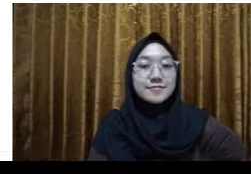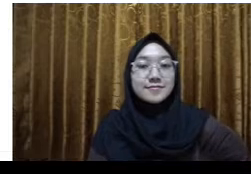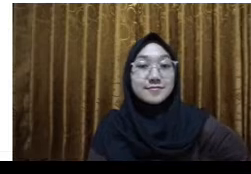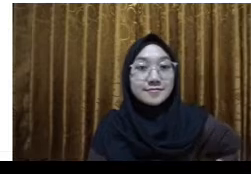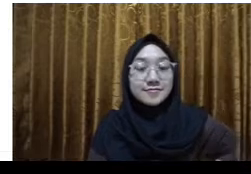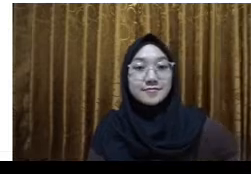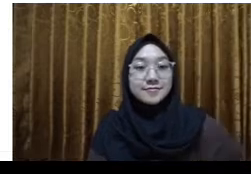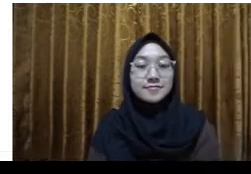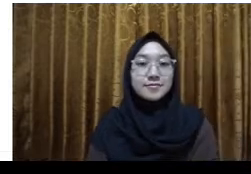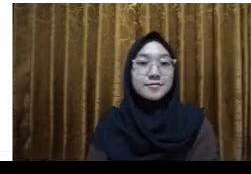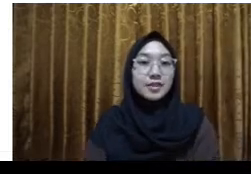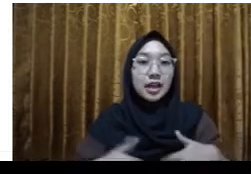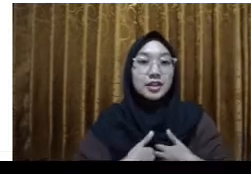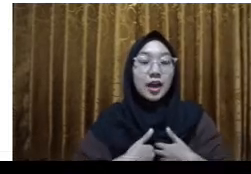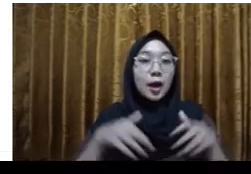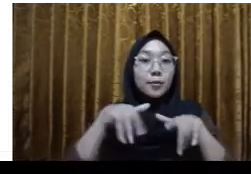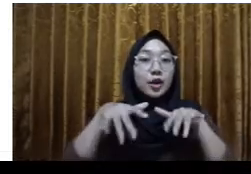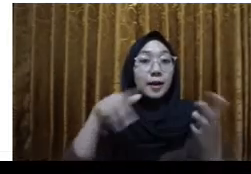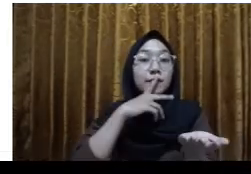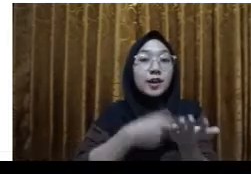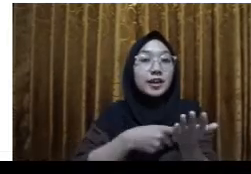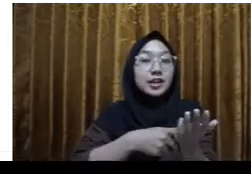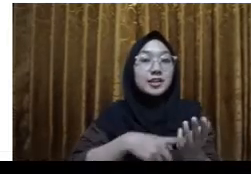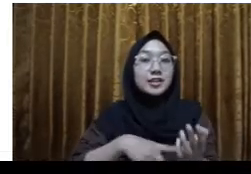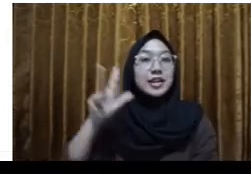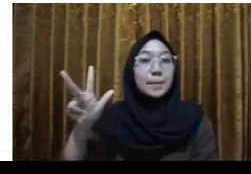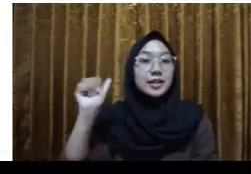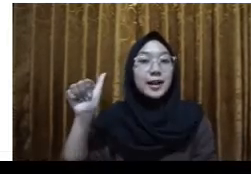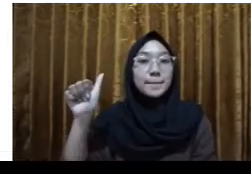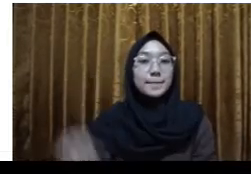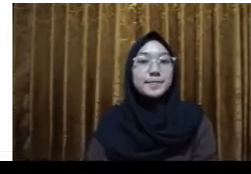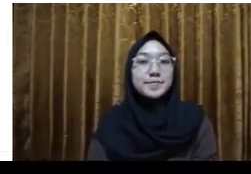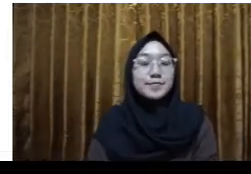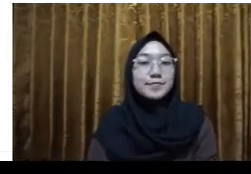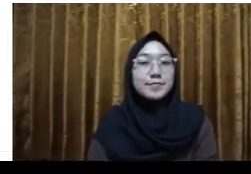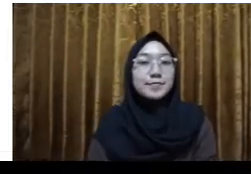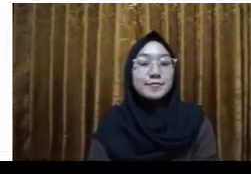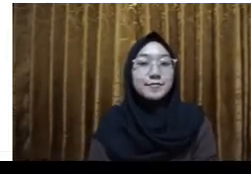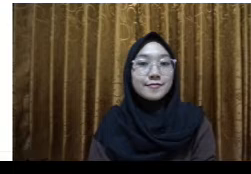x86. Nah, kalau yang 64 bit kita masuk ke sini ya, ke